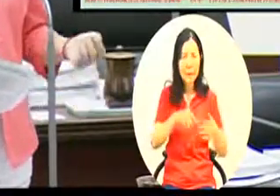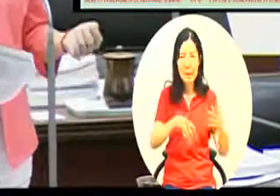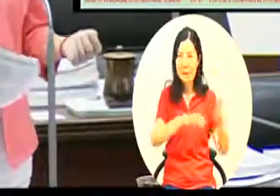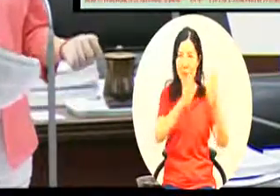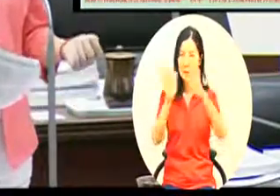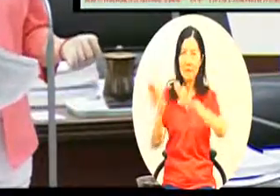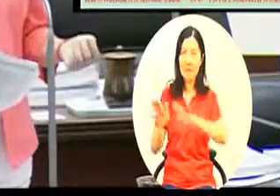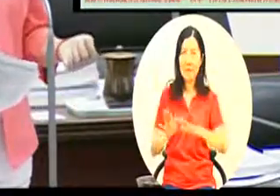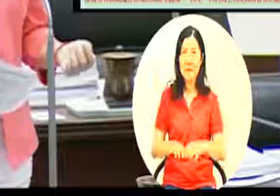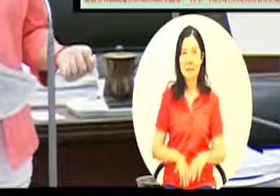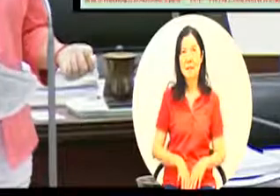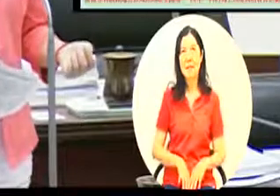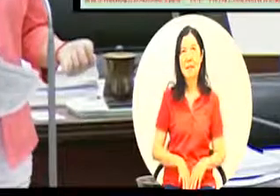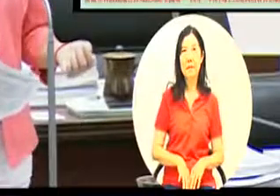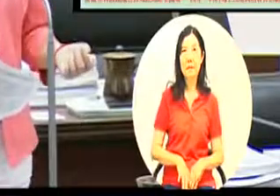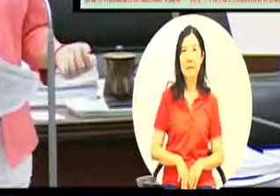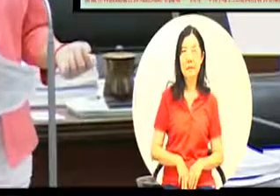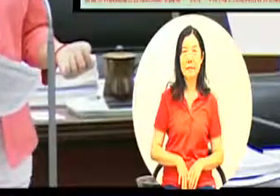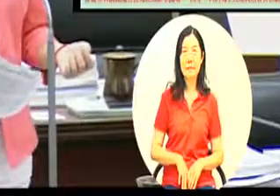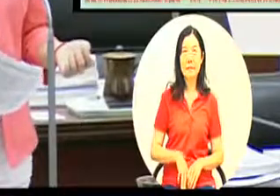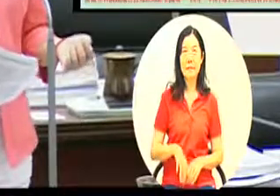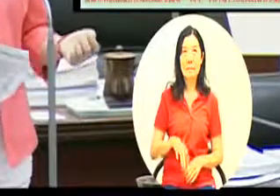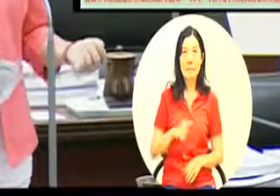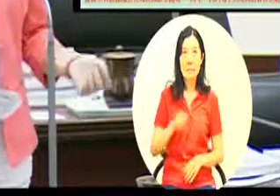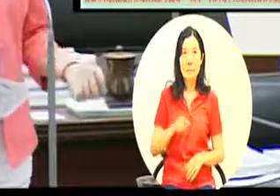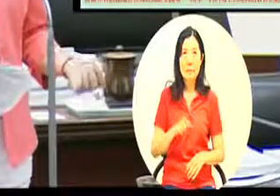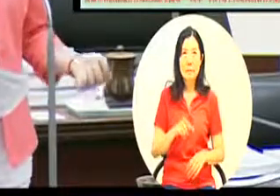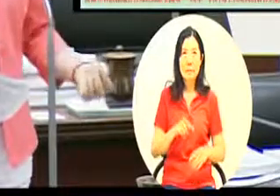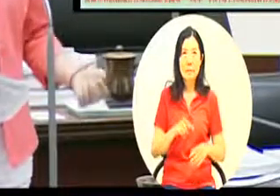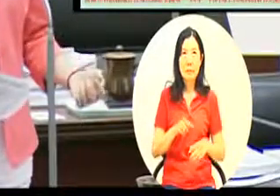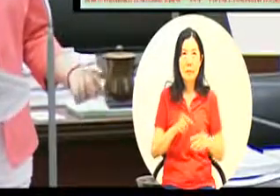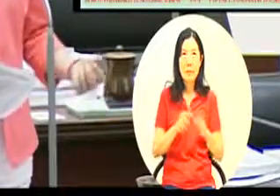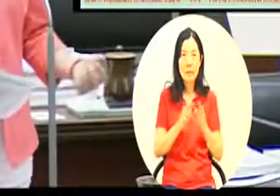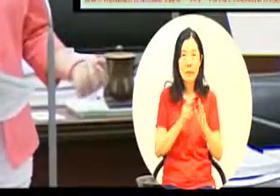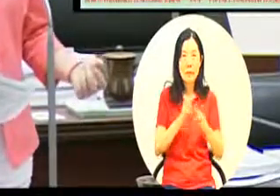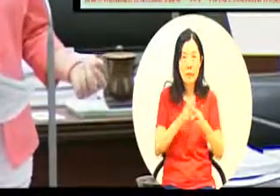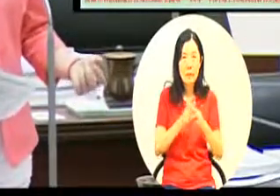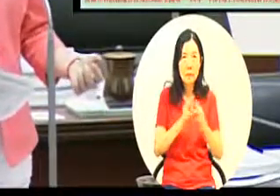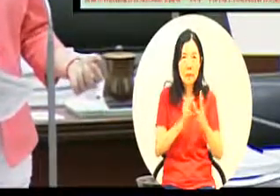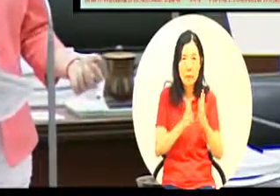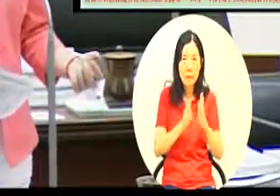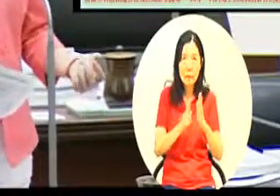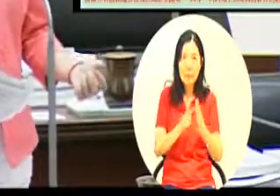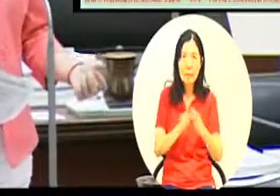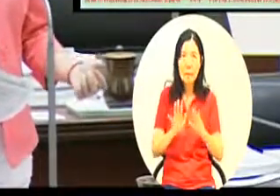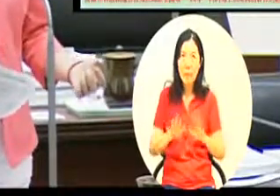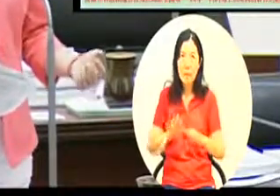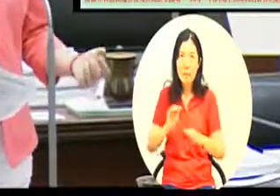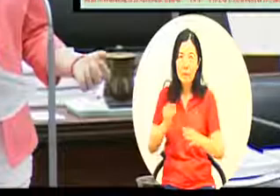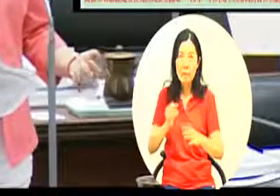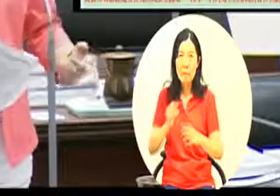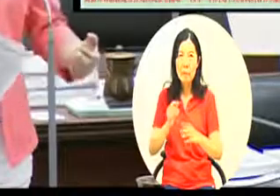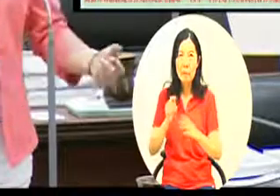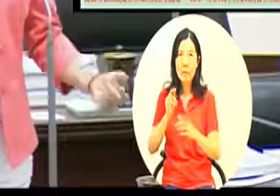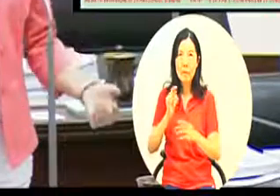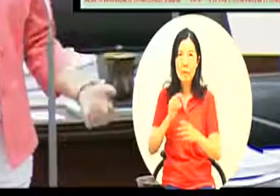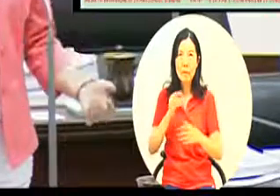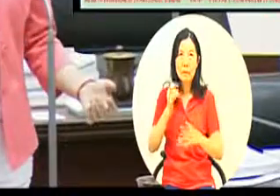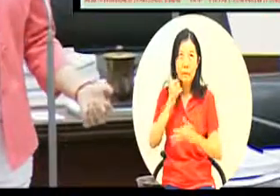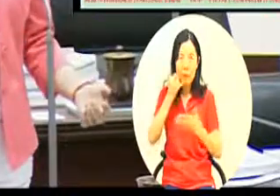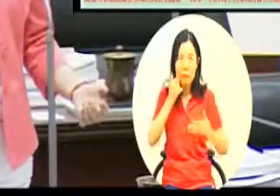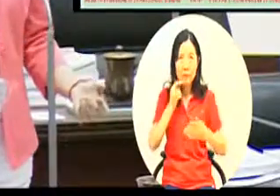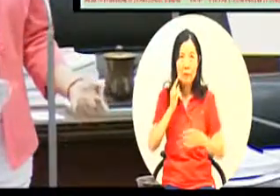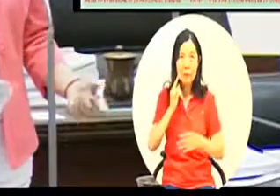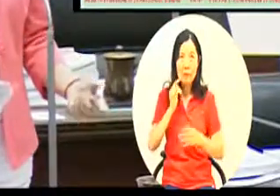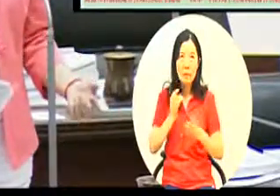得让人家觉得，虽然我们的宗教信仰是很那个，但是以这对妈祖对咱海那个